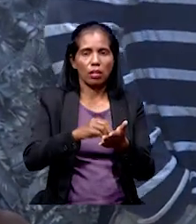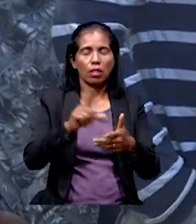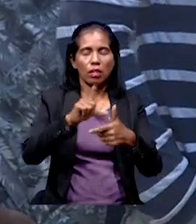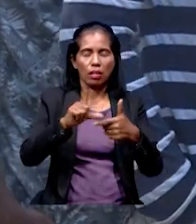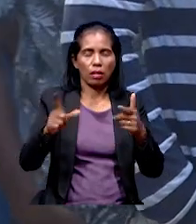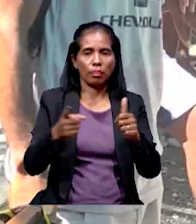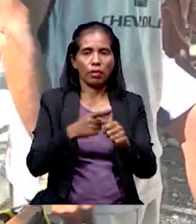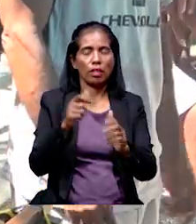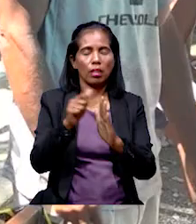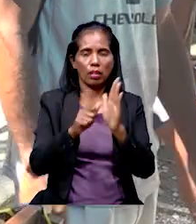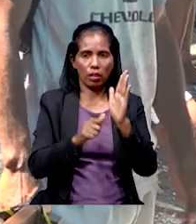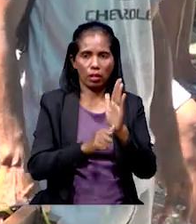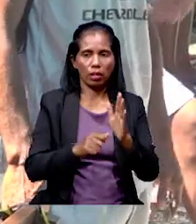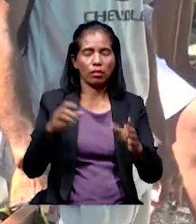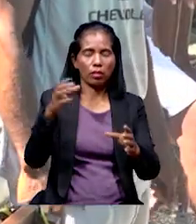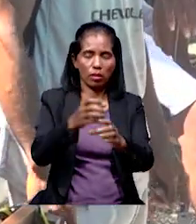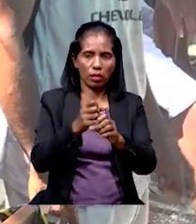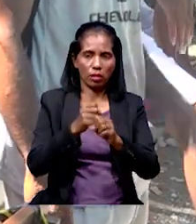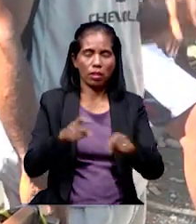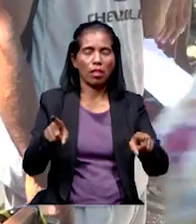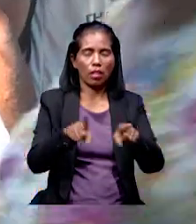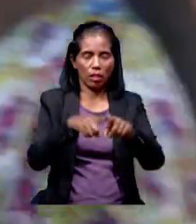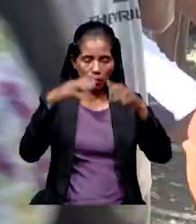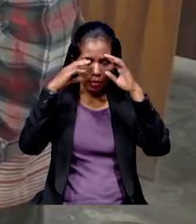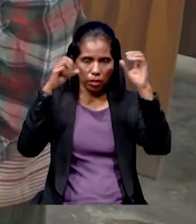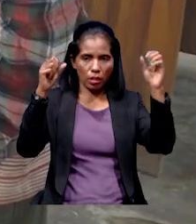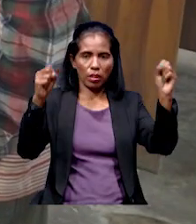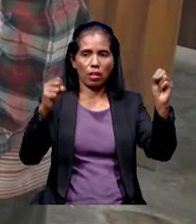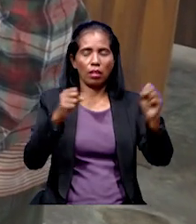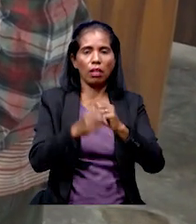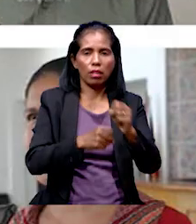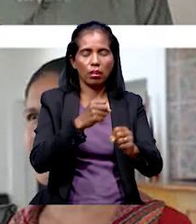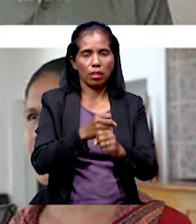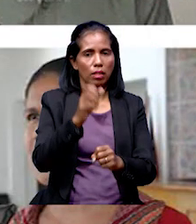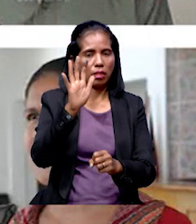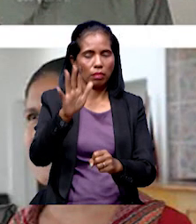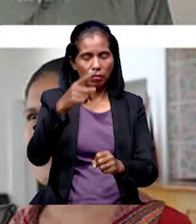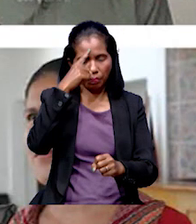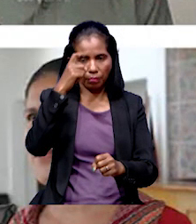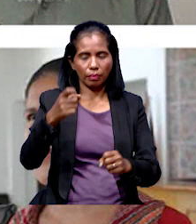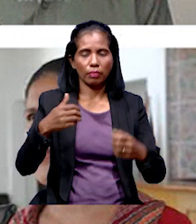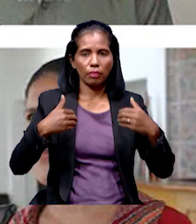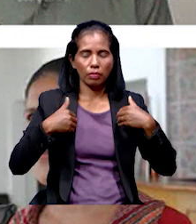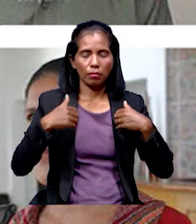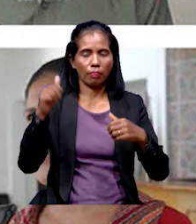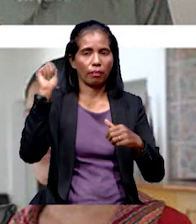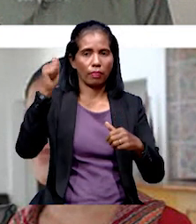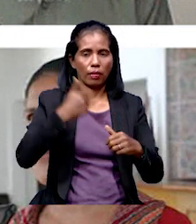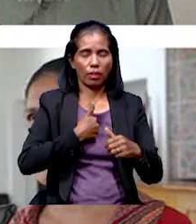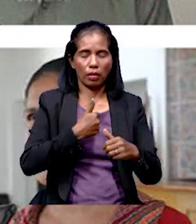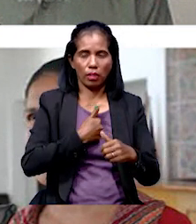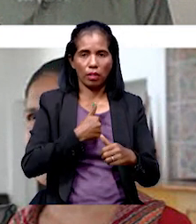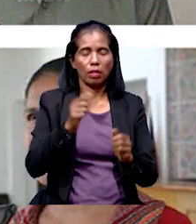dahuluk artigo nerasi hodi asume kargo nudar presidente republika batinan lima tambane ia kandidatu na insanalu resing nen